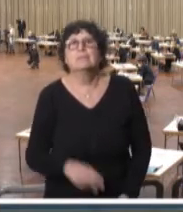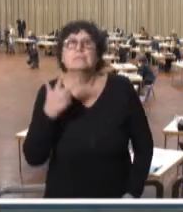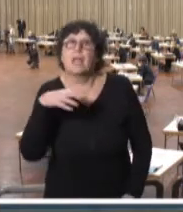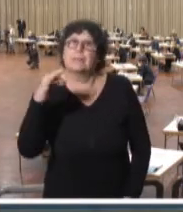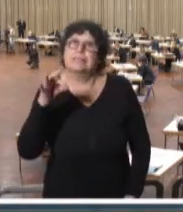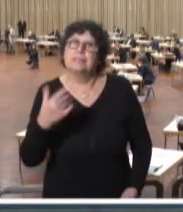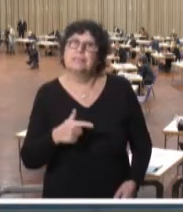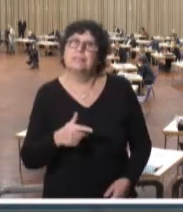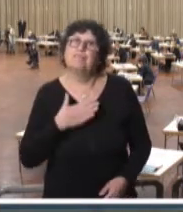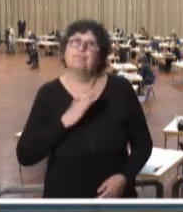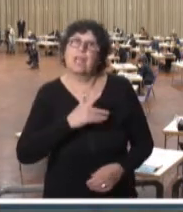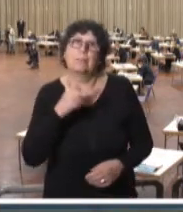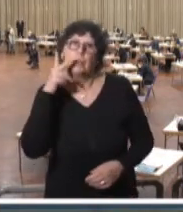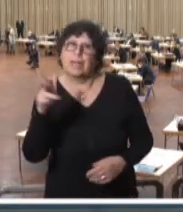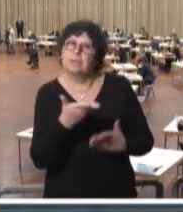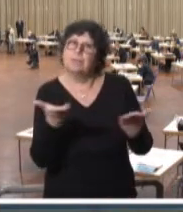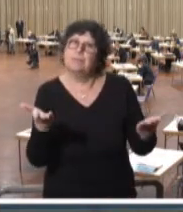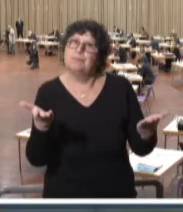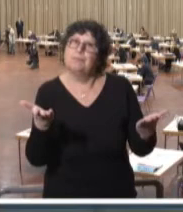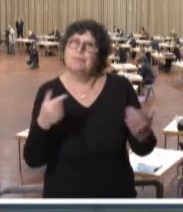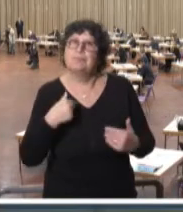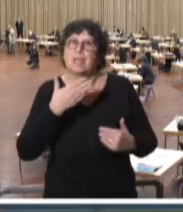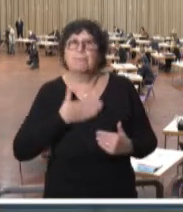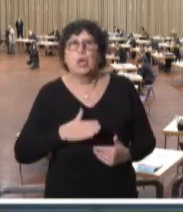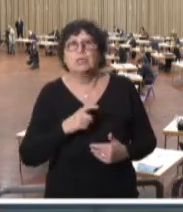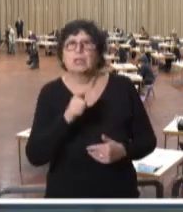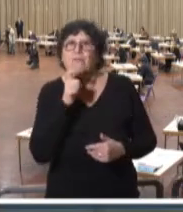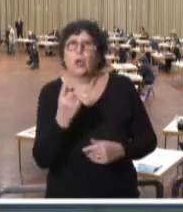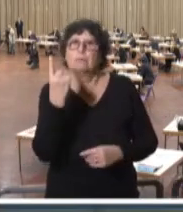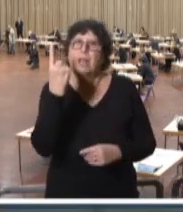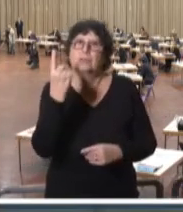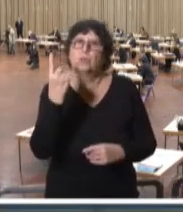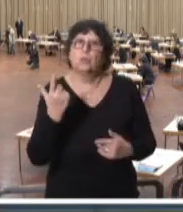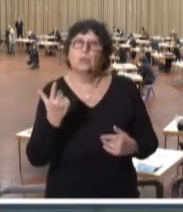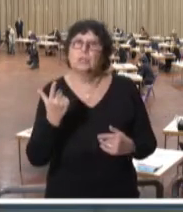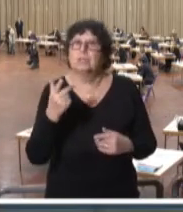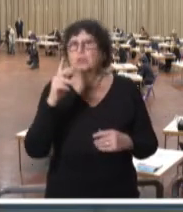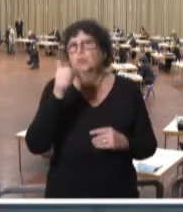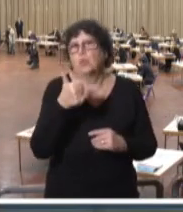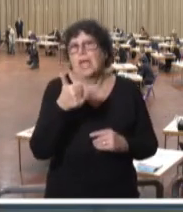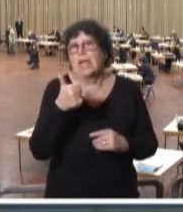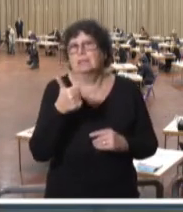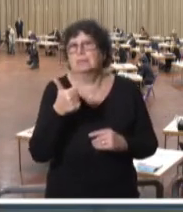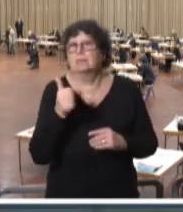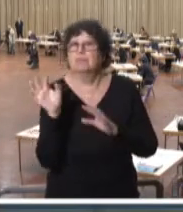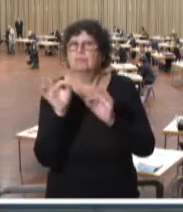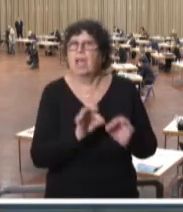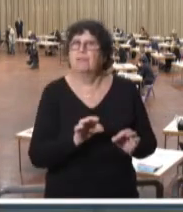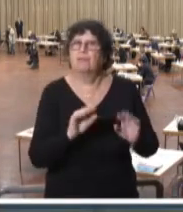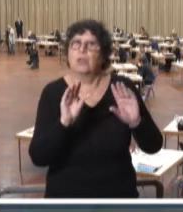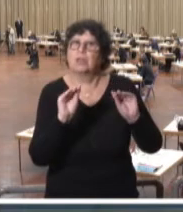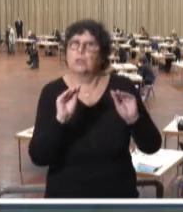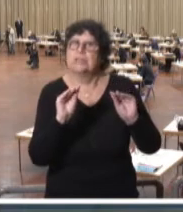Herr Präsident, meine Damen und Herren, ich möchte meine Wortmeldung zunächst einmal dafür nutzen,